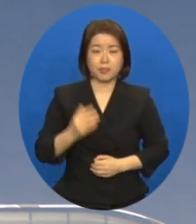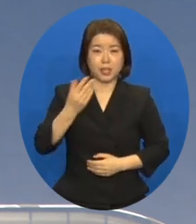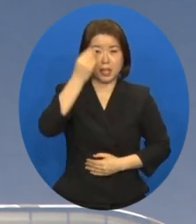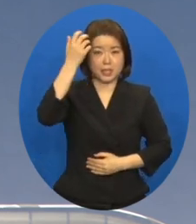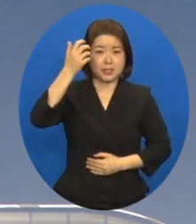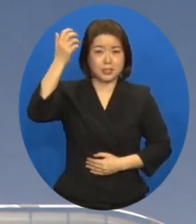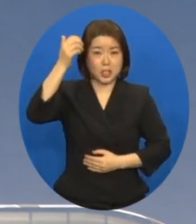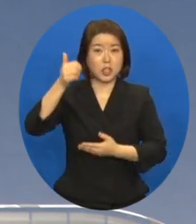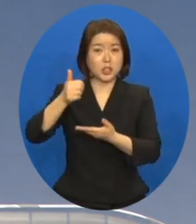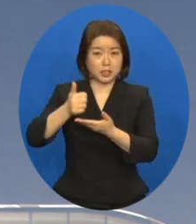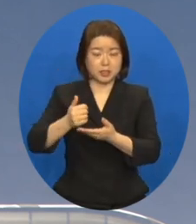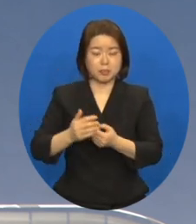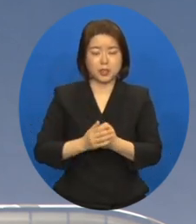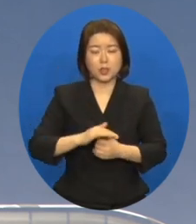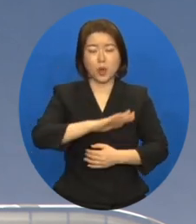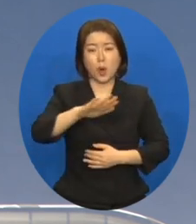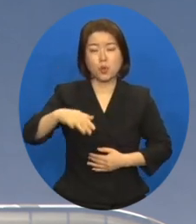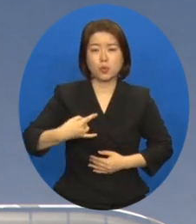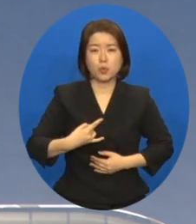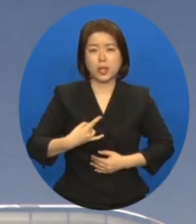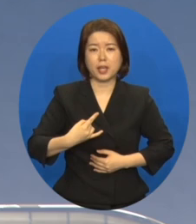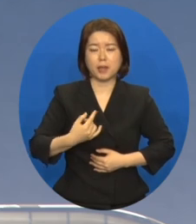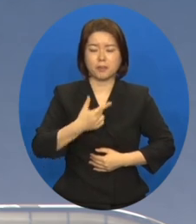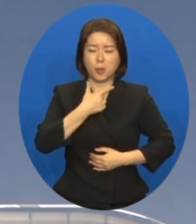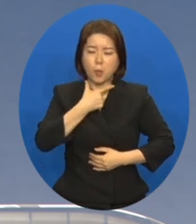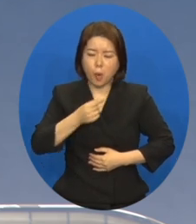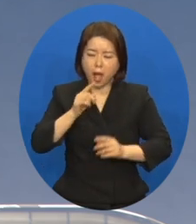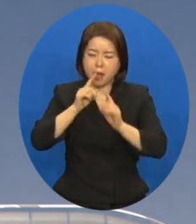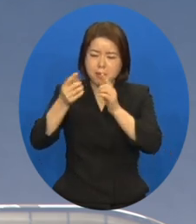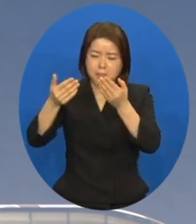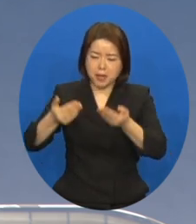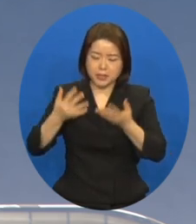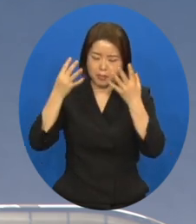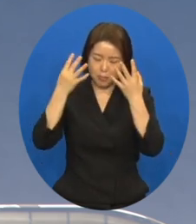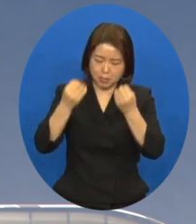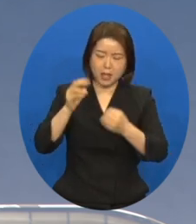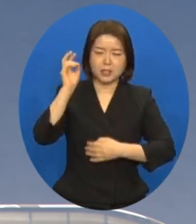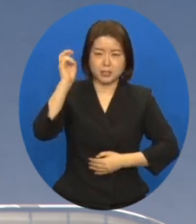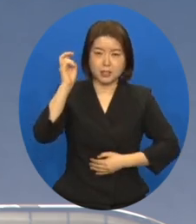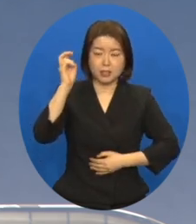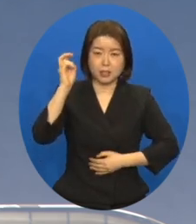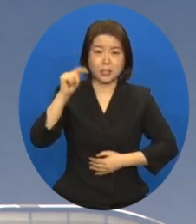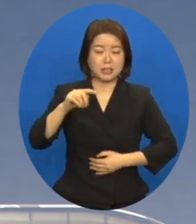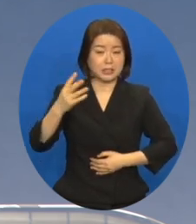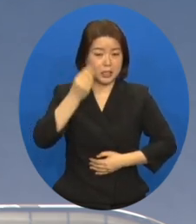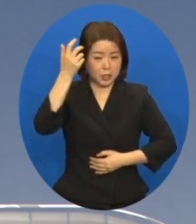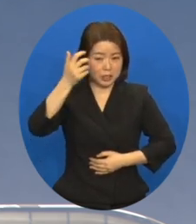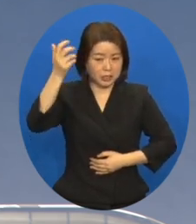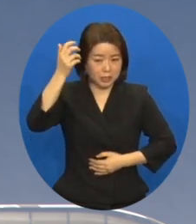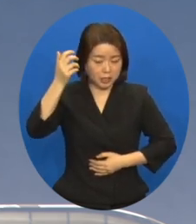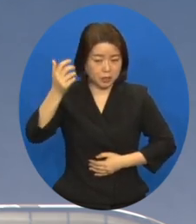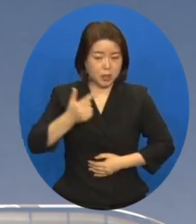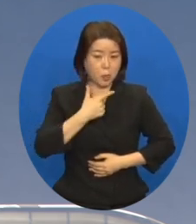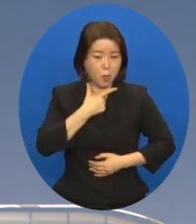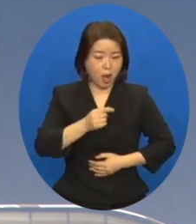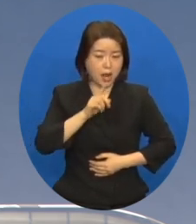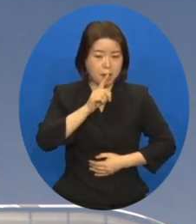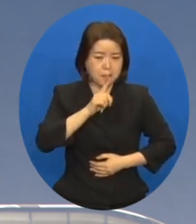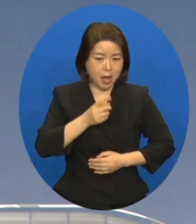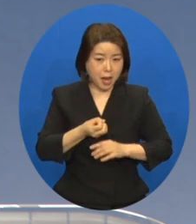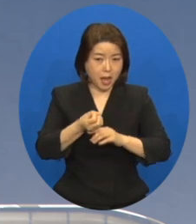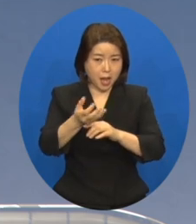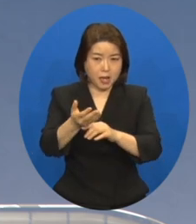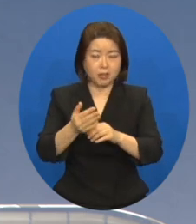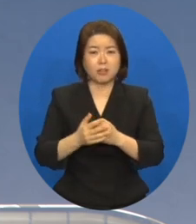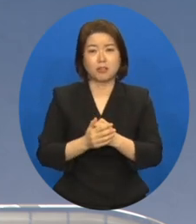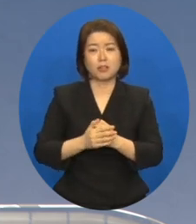성령께서 우리에게 하시고 싶은 말씀이 많습니다. 그 성령이 하시는 말씀을 하시는 것. 지금 우리 가운데